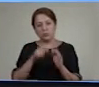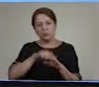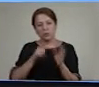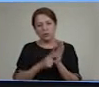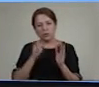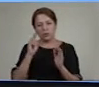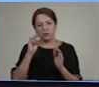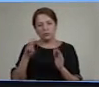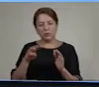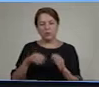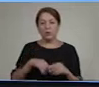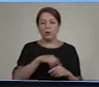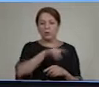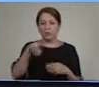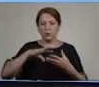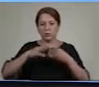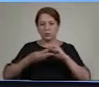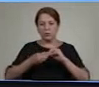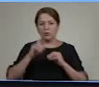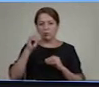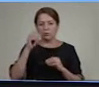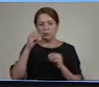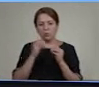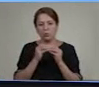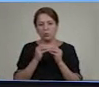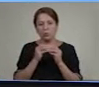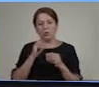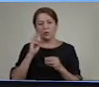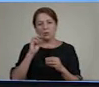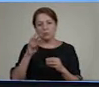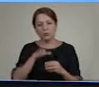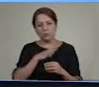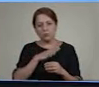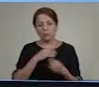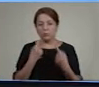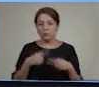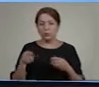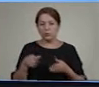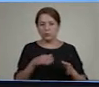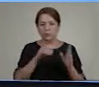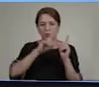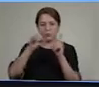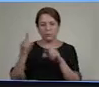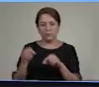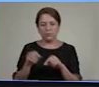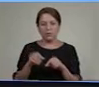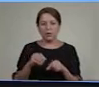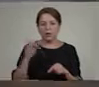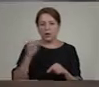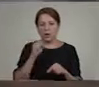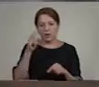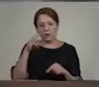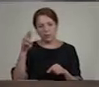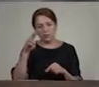km. Ularning yig'indisi 110 km bo'ldi. Endi boshqa yo'l bilan yuramiz. Qarang yana A dan